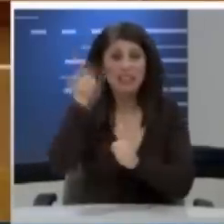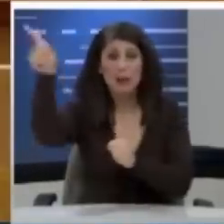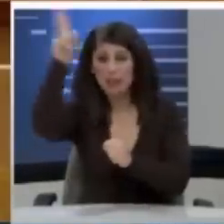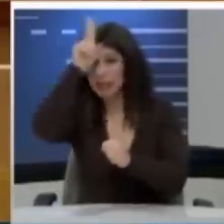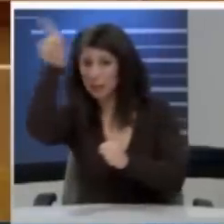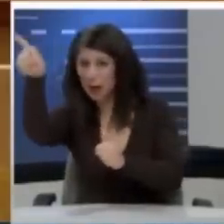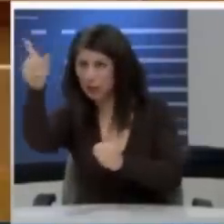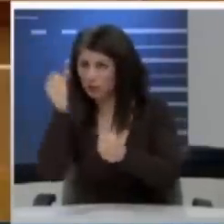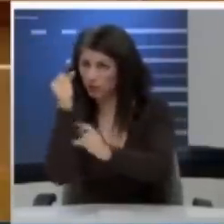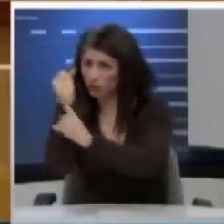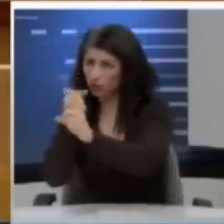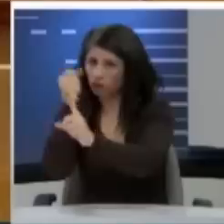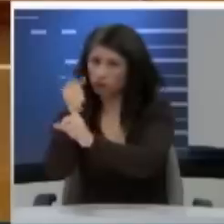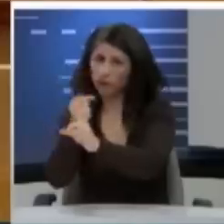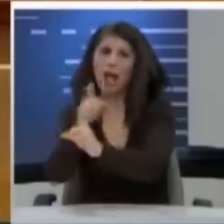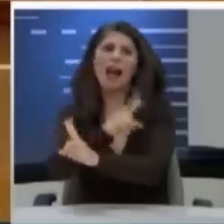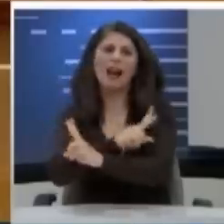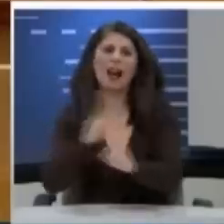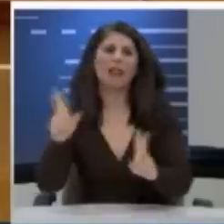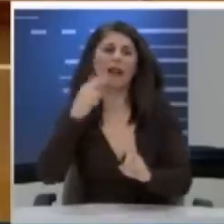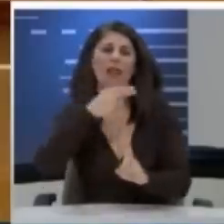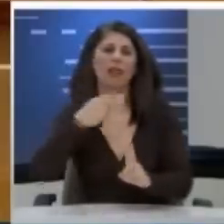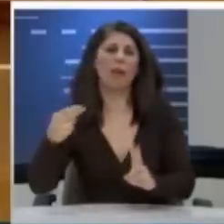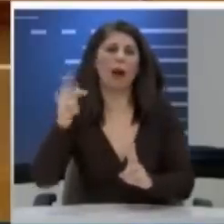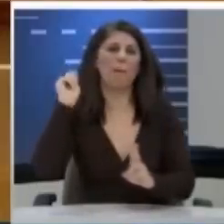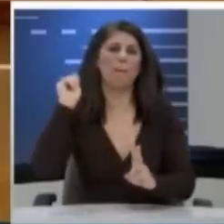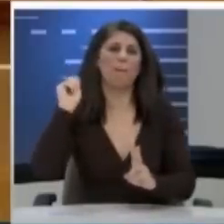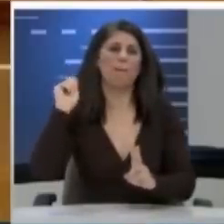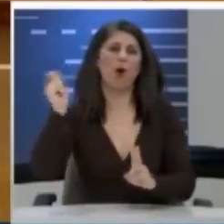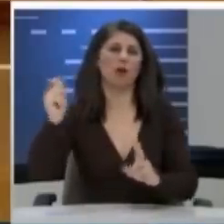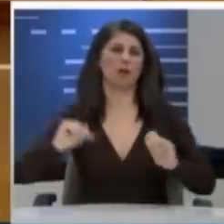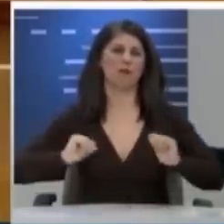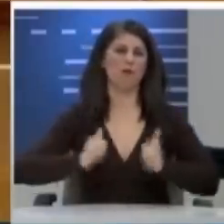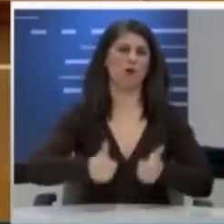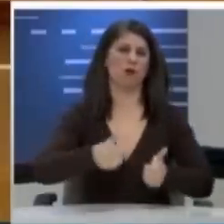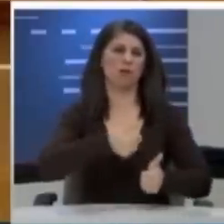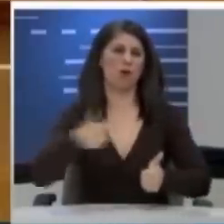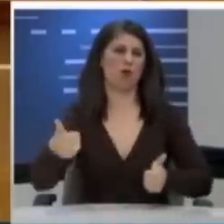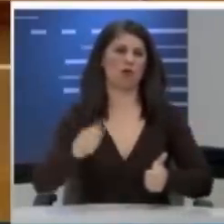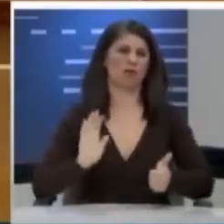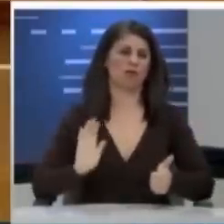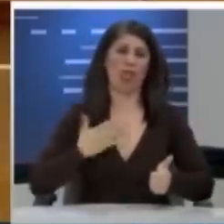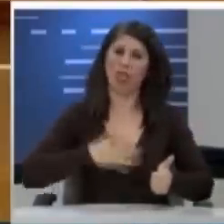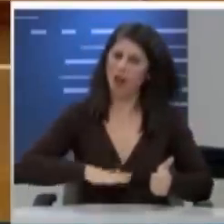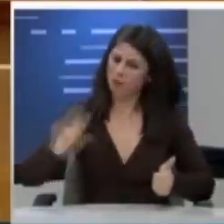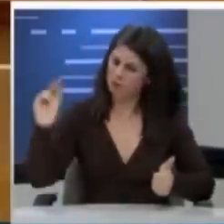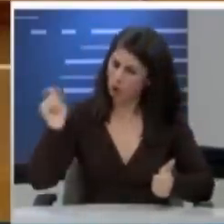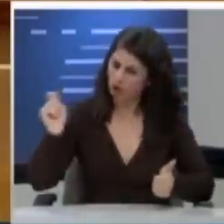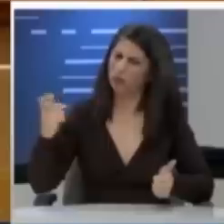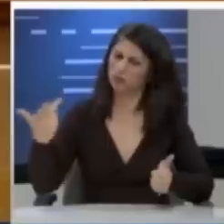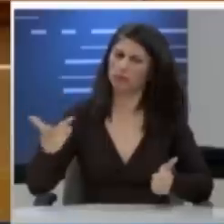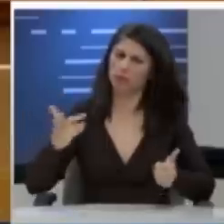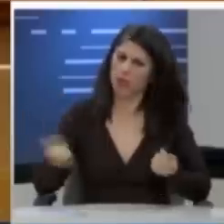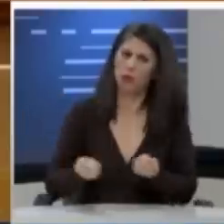Γερμανία είναι καθαρά θέμα πολιτικής βούλησης και μόνον. Η κυβέρνηση ΣΥΡΙΖΑ μπορεί βέβαια